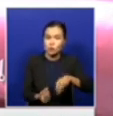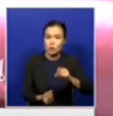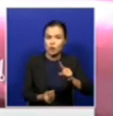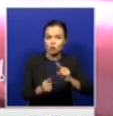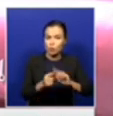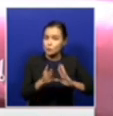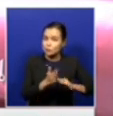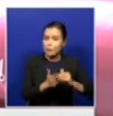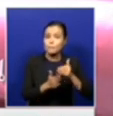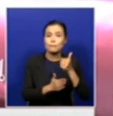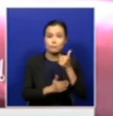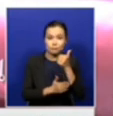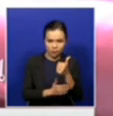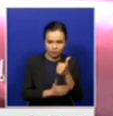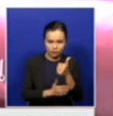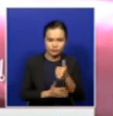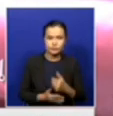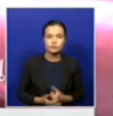เร็จ